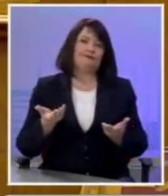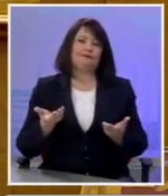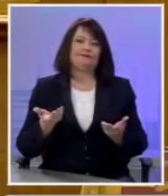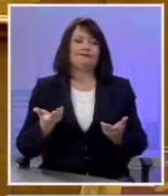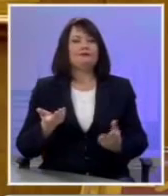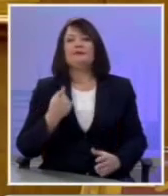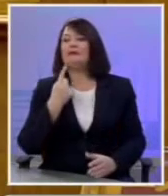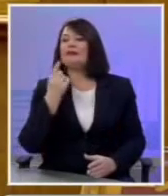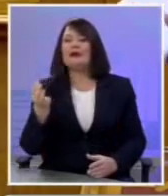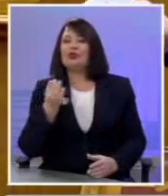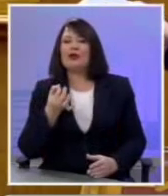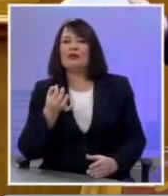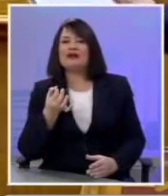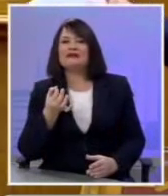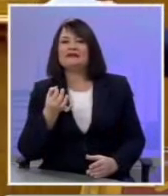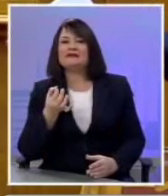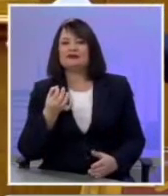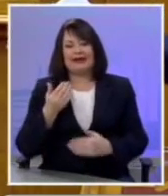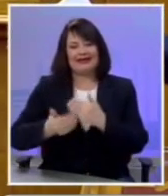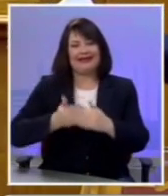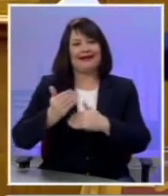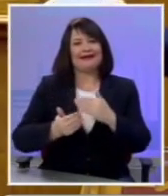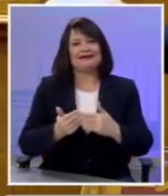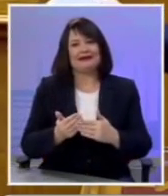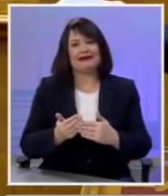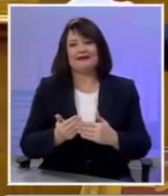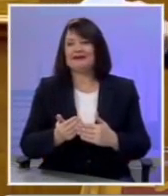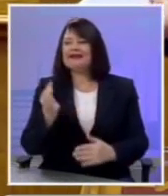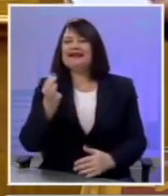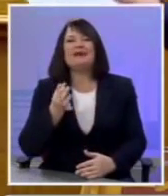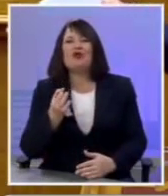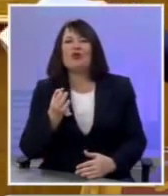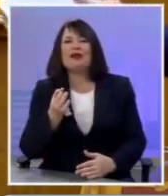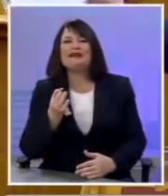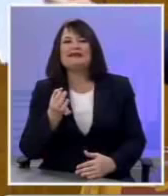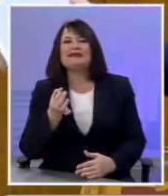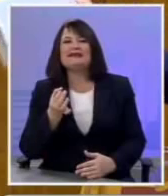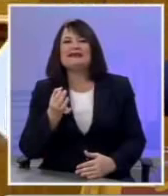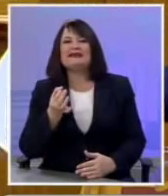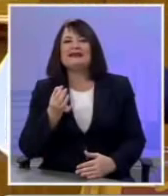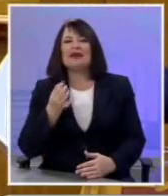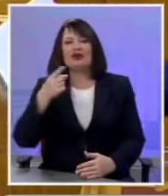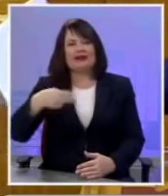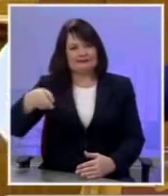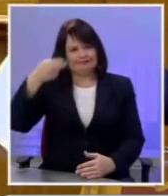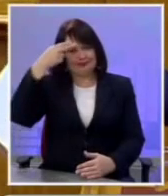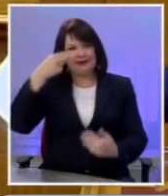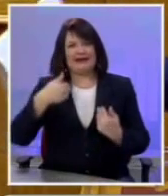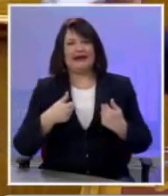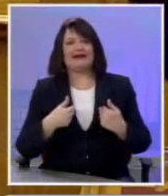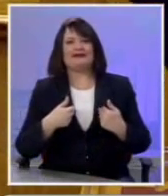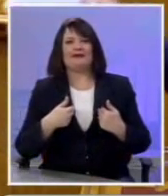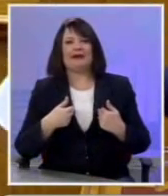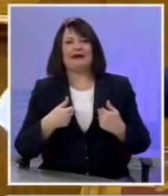τον χαρακτηρισμό ότι αυτή η διαδικασία, πώς μου το είπατε, θα σας κυνηγά, θα σας στιγματίζει πράγματι, θα μας κυνηγά,